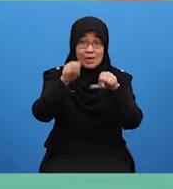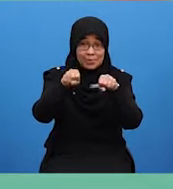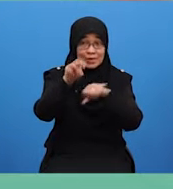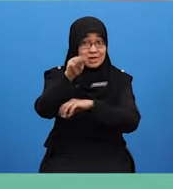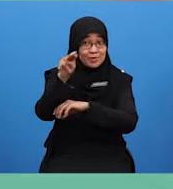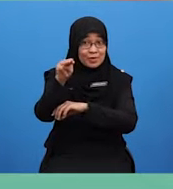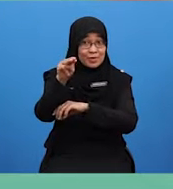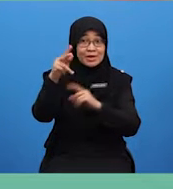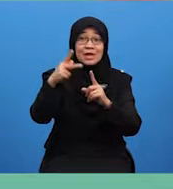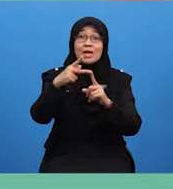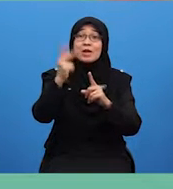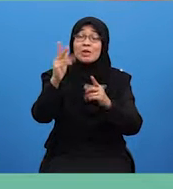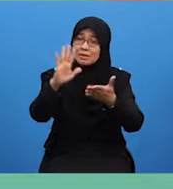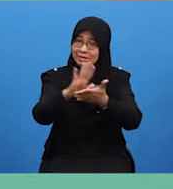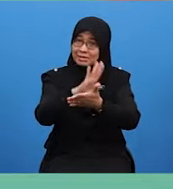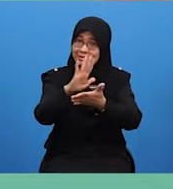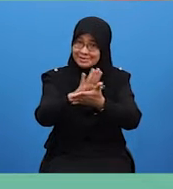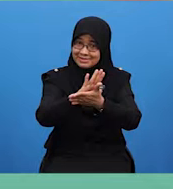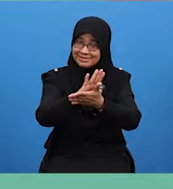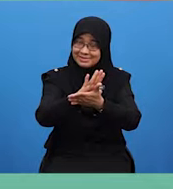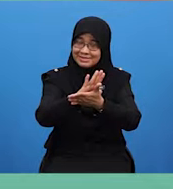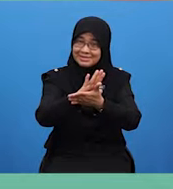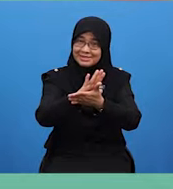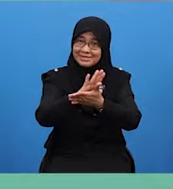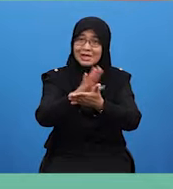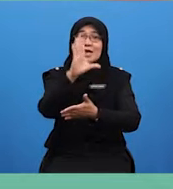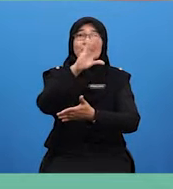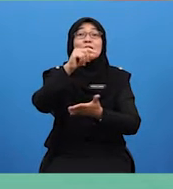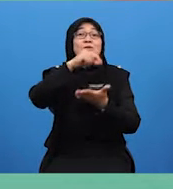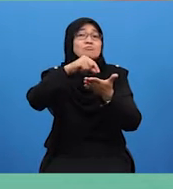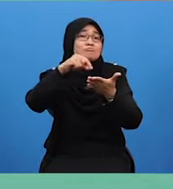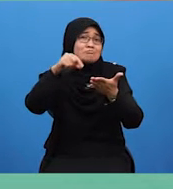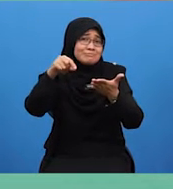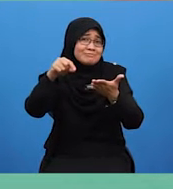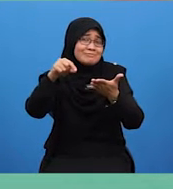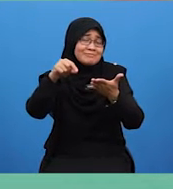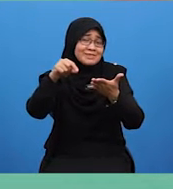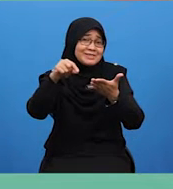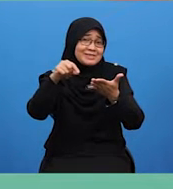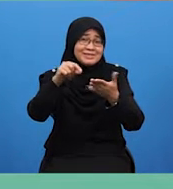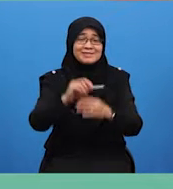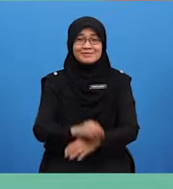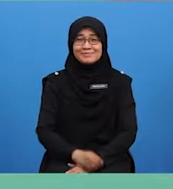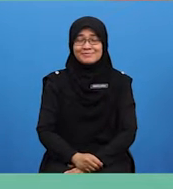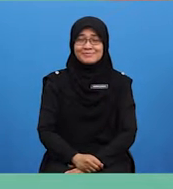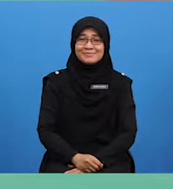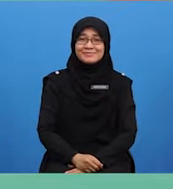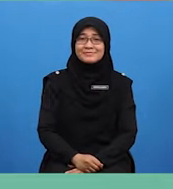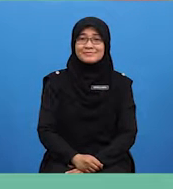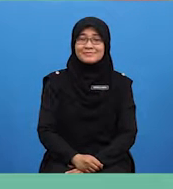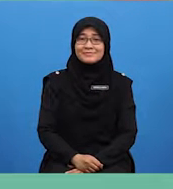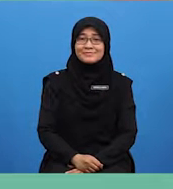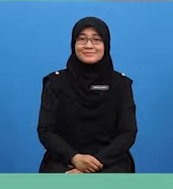tak murid-murid keluarkan selai kertas ataupun papan putih dan tuliskan mnemonik tersebut?